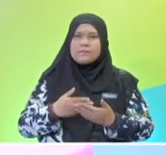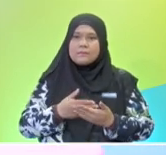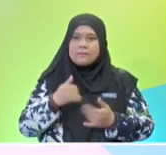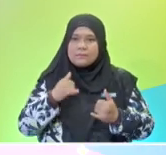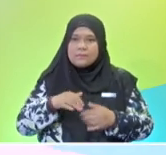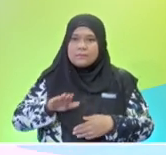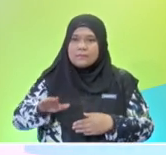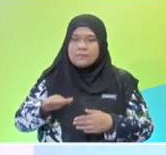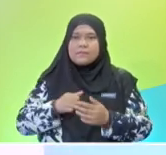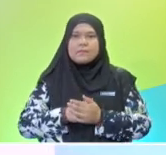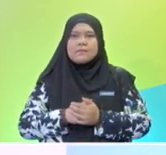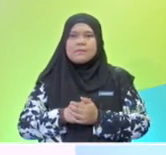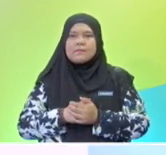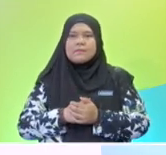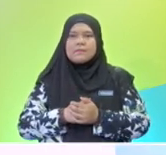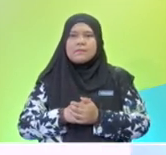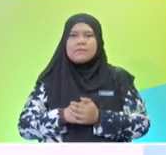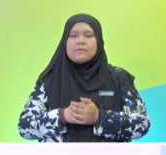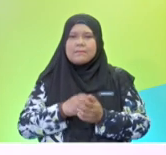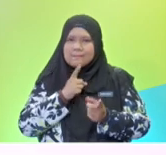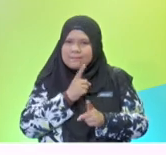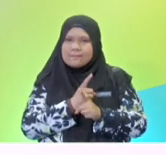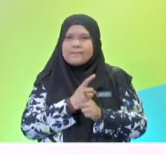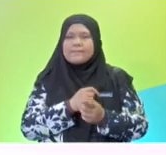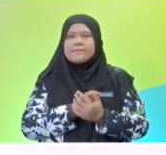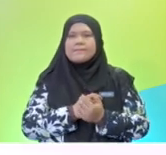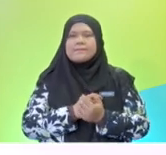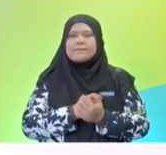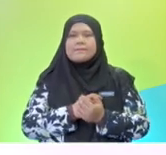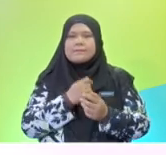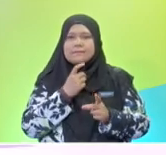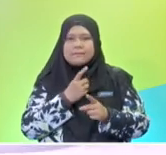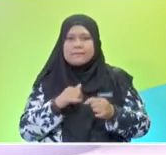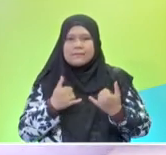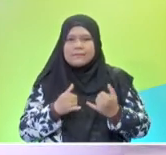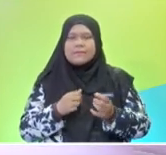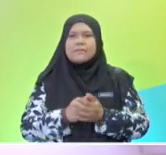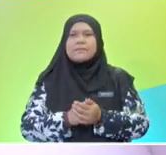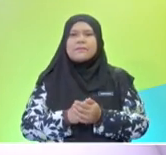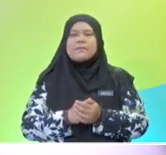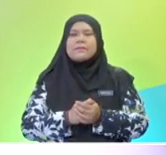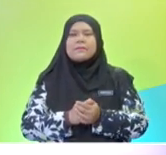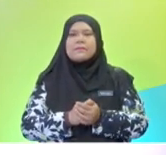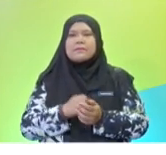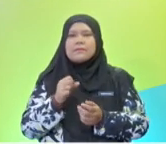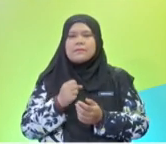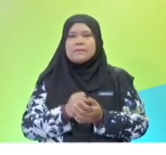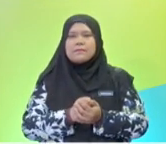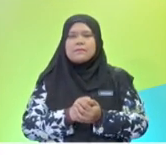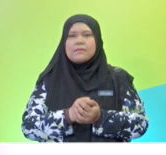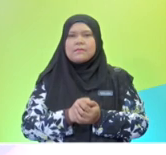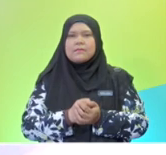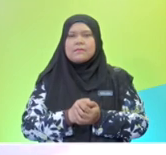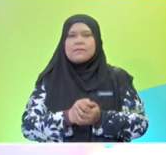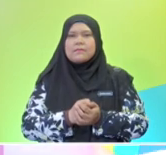Tepat sekali. Masing-masing. Betul. Okey, tepat sekali. Bermain bersama adik-beradik. Supaya apa? Supaya dapat mengenali mereka